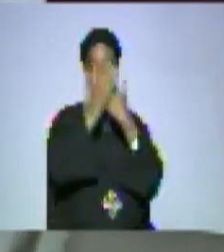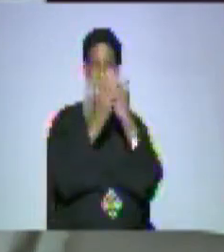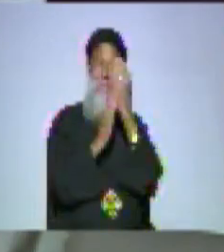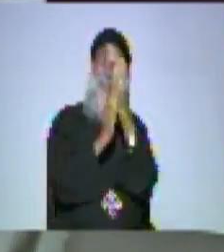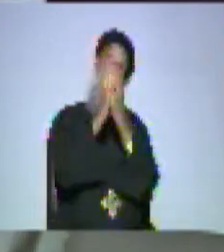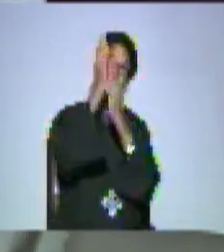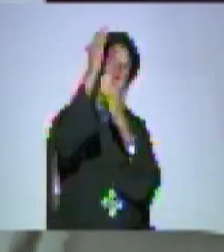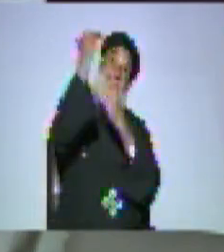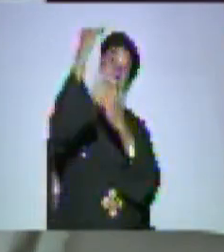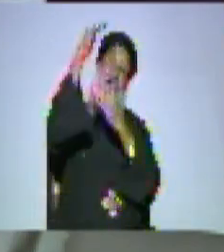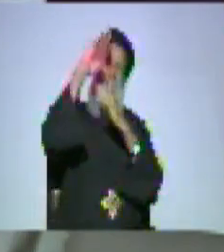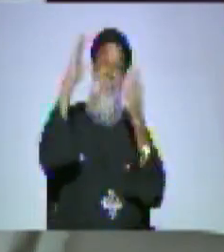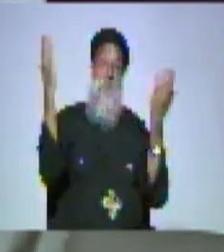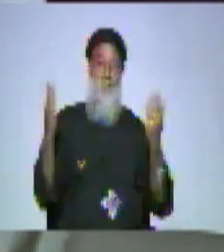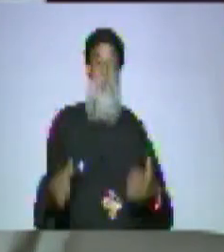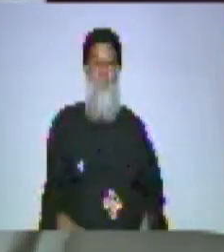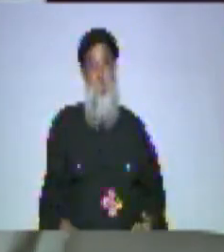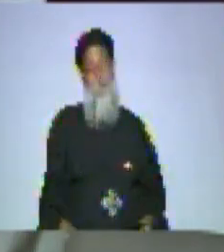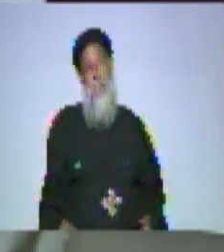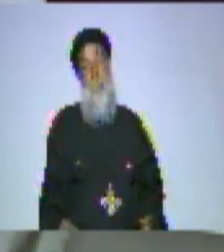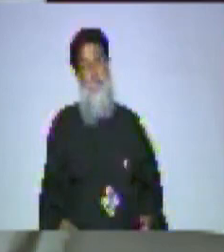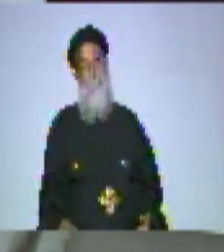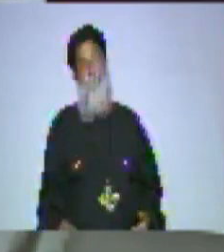برضو في الملكوت يعني